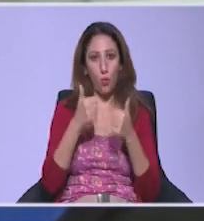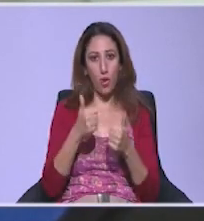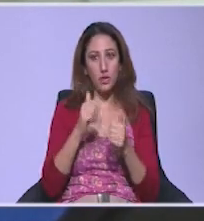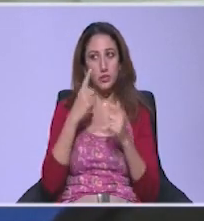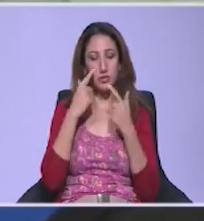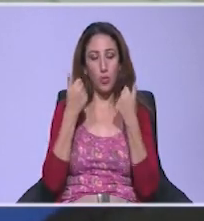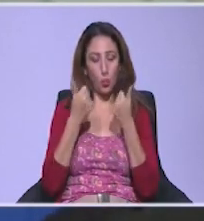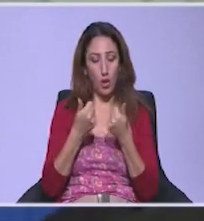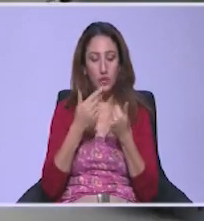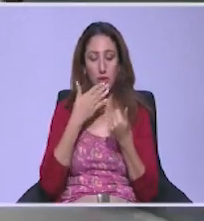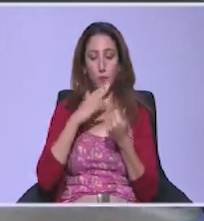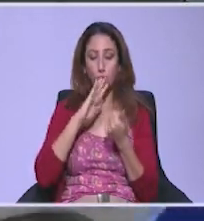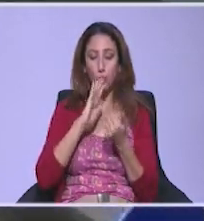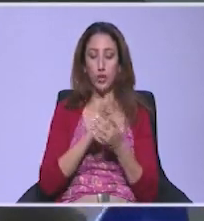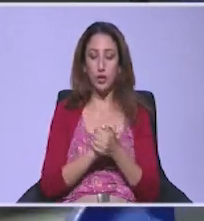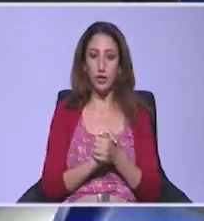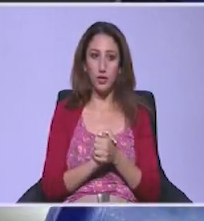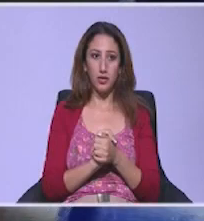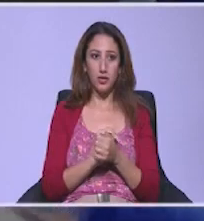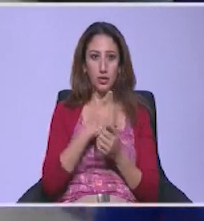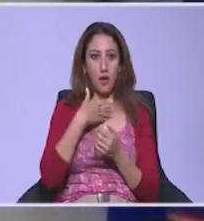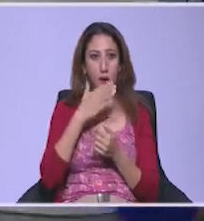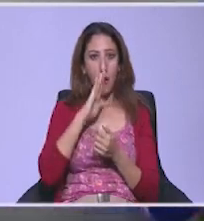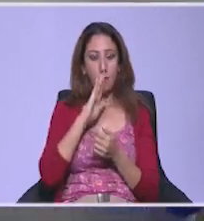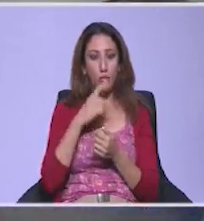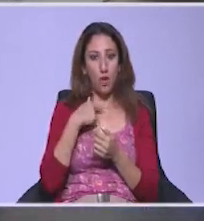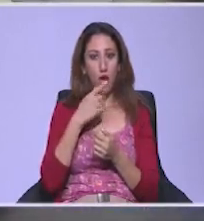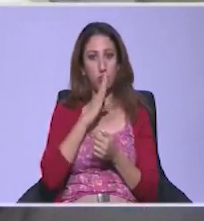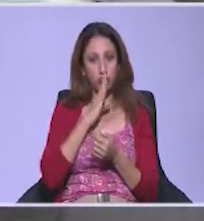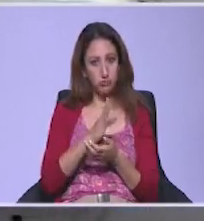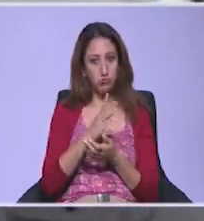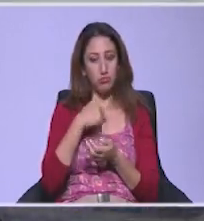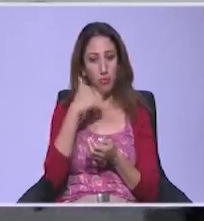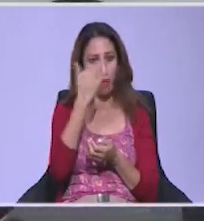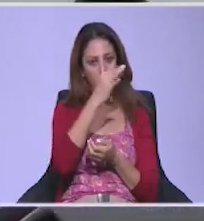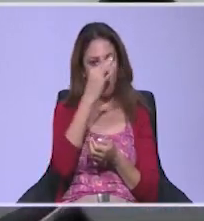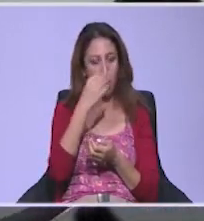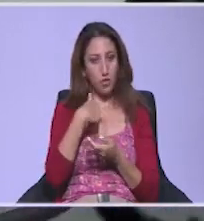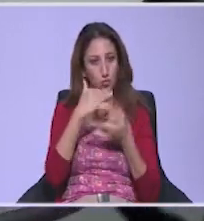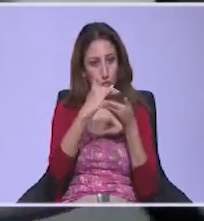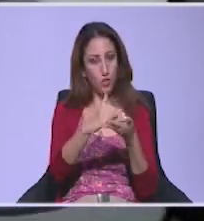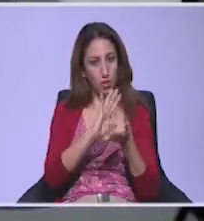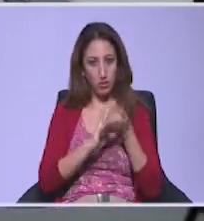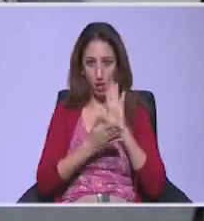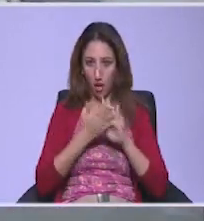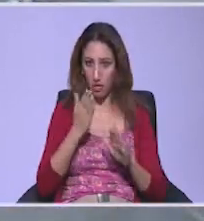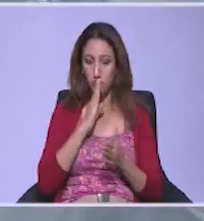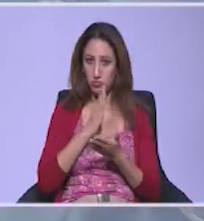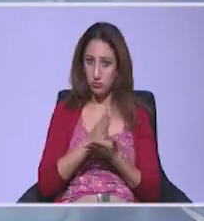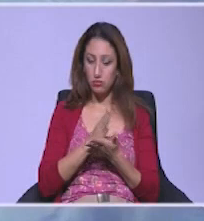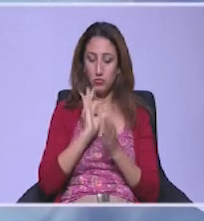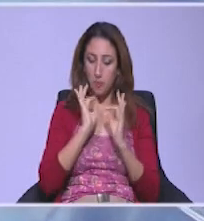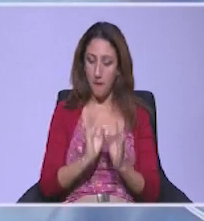الفل وكويسة جدا وكده. الحمد لله احنا وفينا احنا وبرنامج واحد من الناس مع محمد زي ما احنا